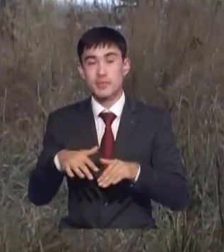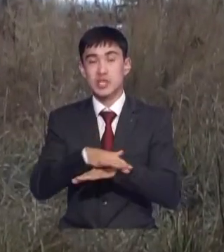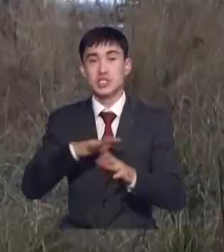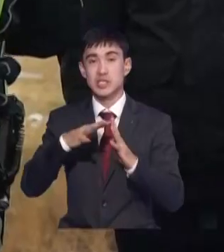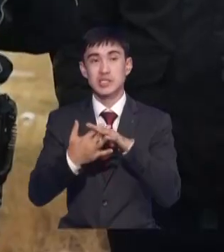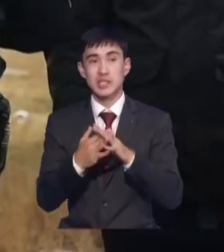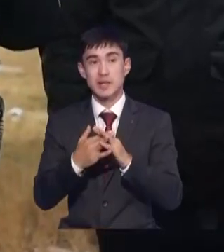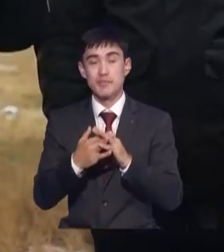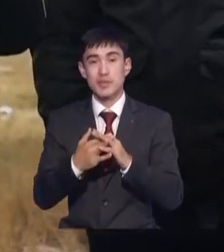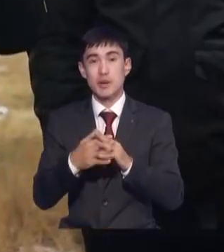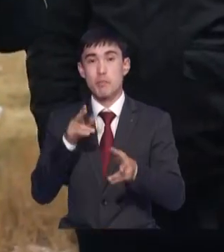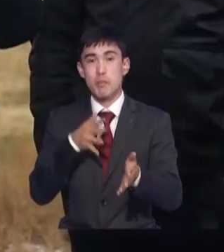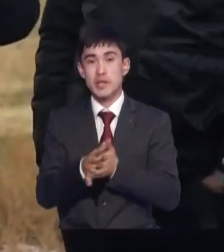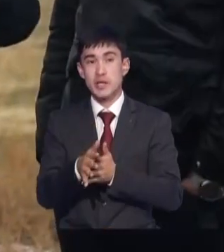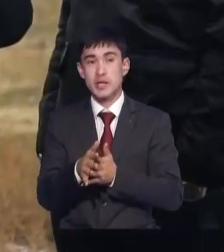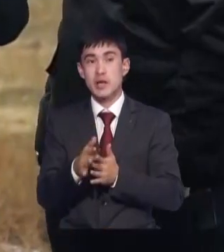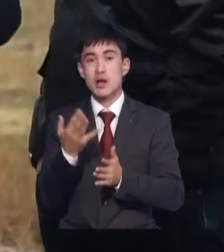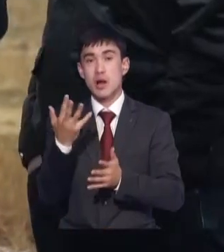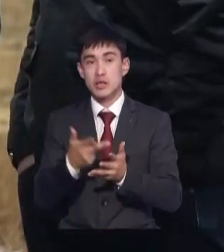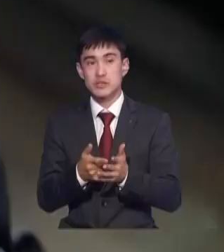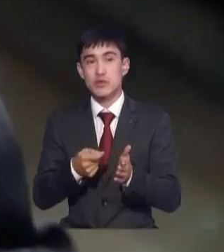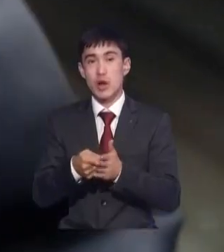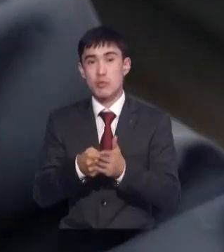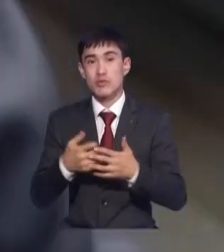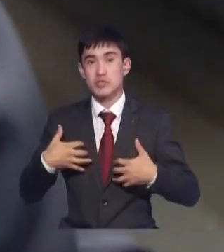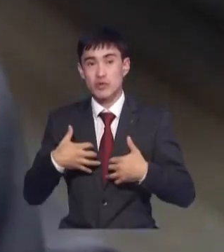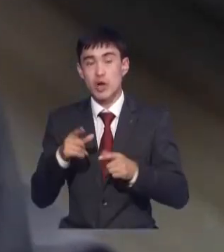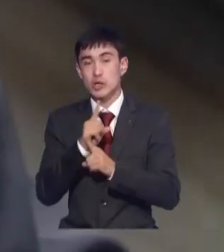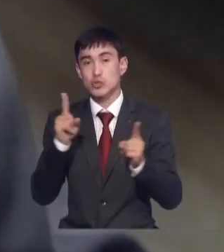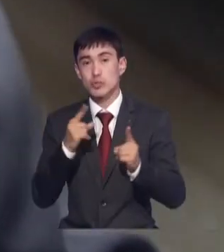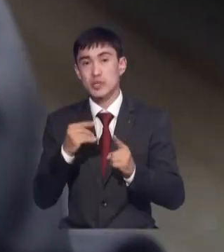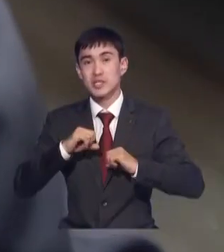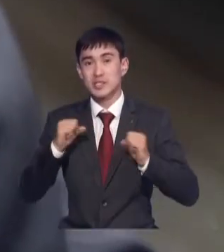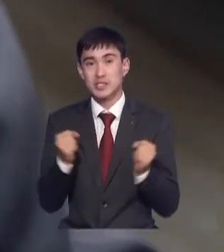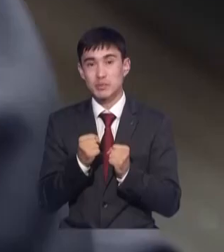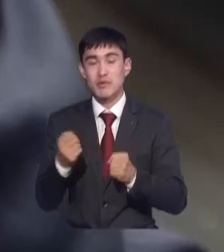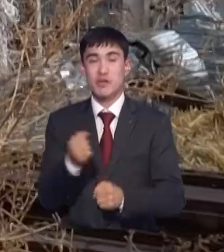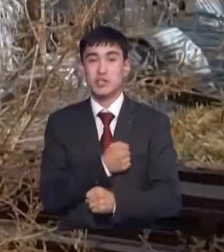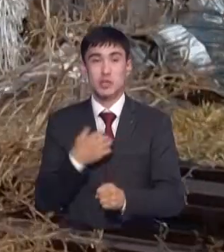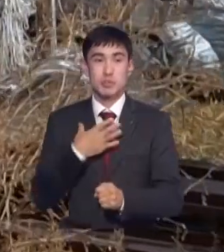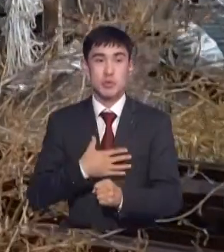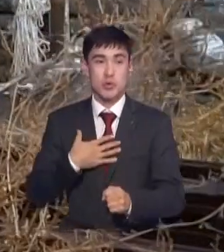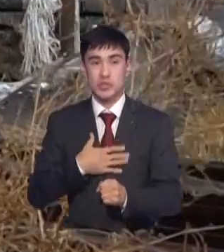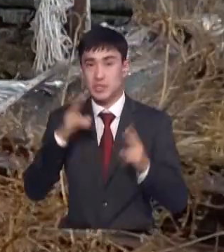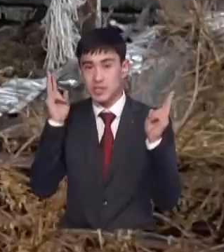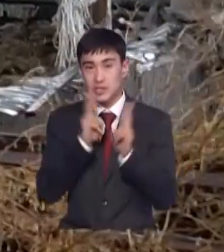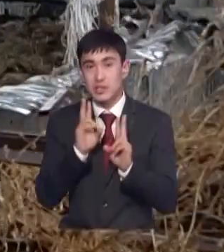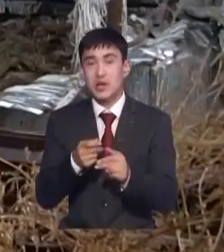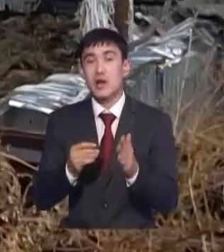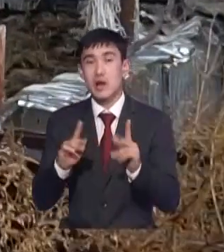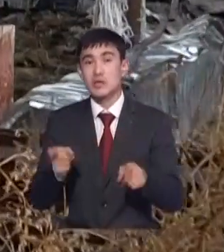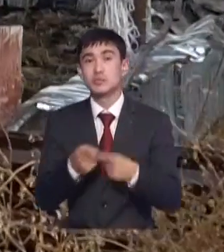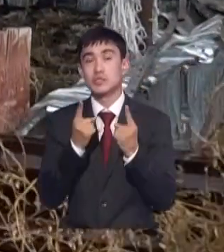села, столкнувшиеся с потерей значительного количества кормов для скота, особенно в преддверии зимы, выражают беспокойство и не знают, как